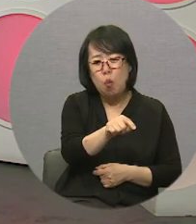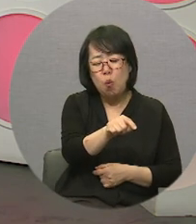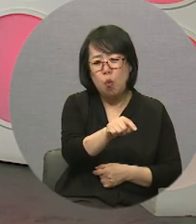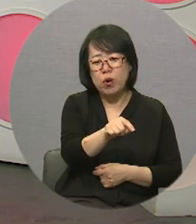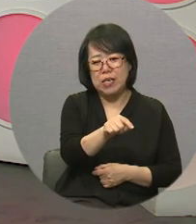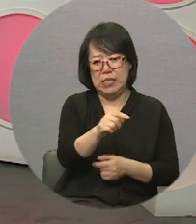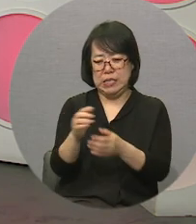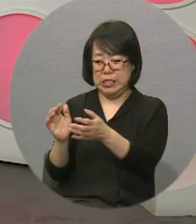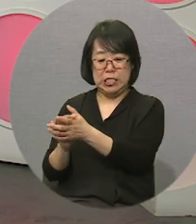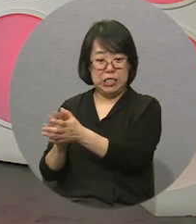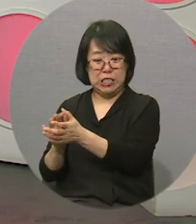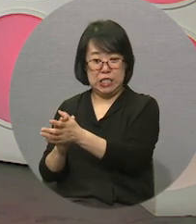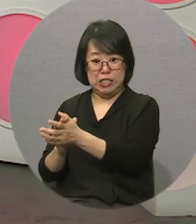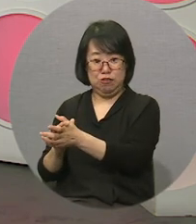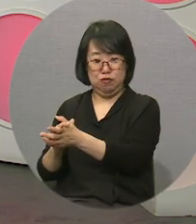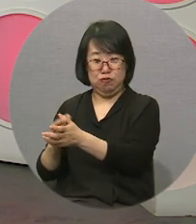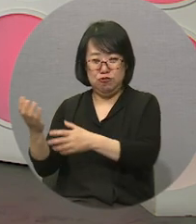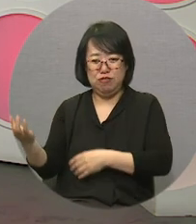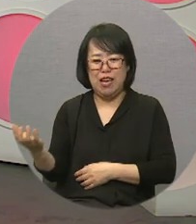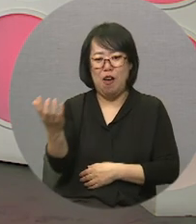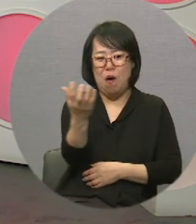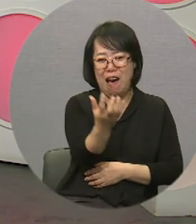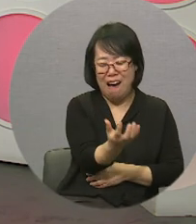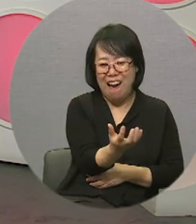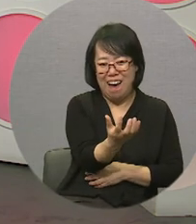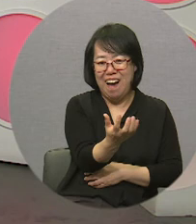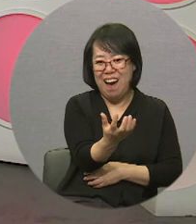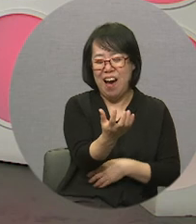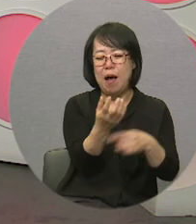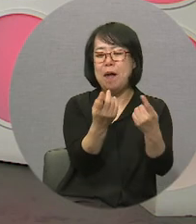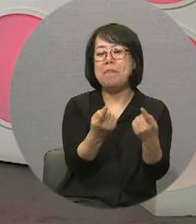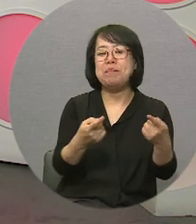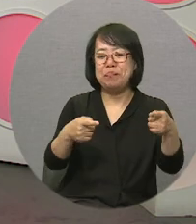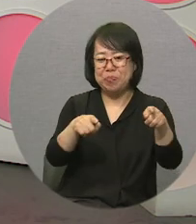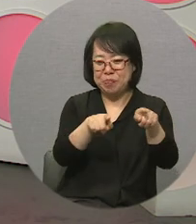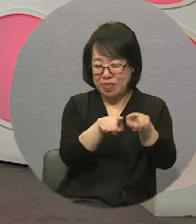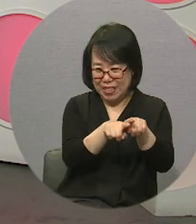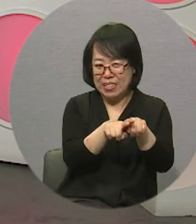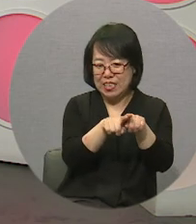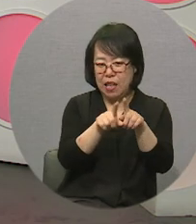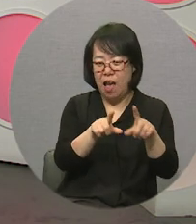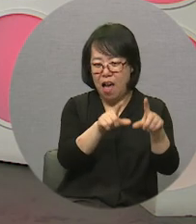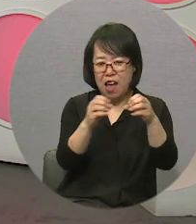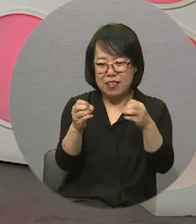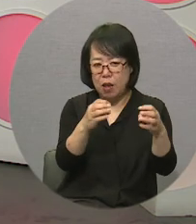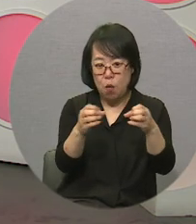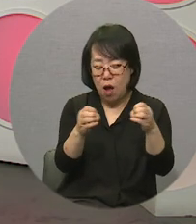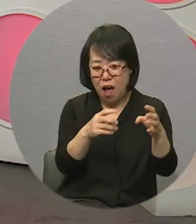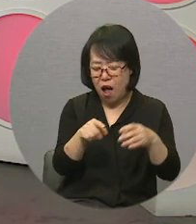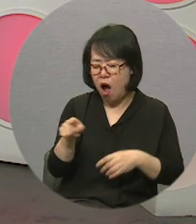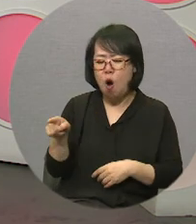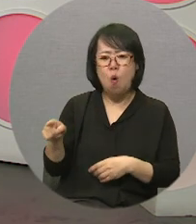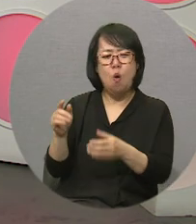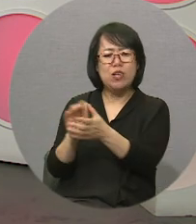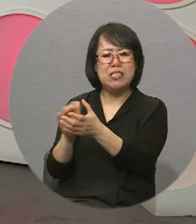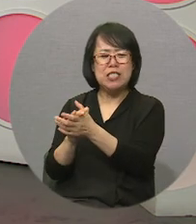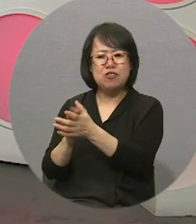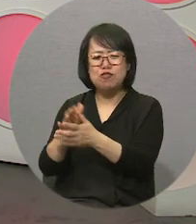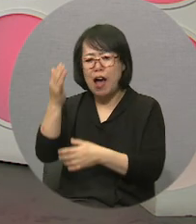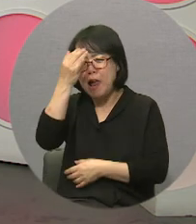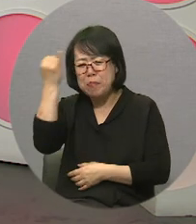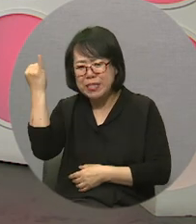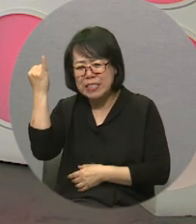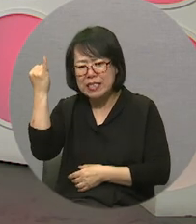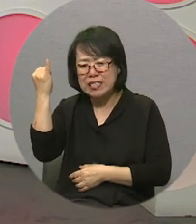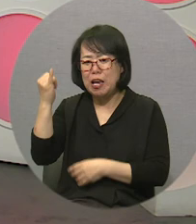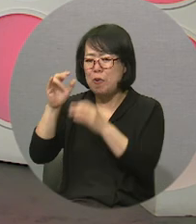근처로 이사를 와서 중학생 시절 밥을 해주셨던 그 친구 할머님을